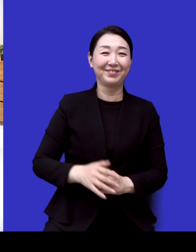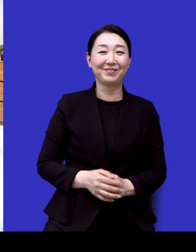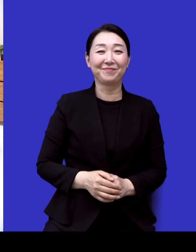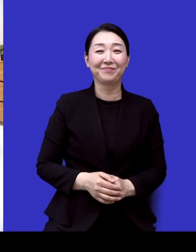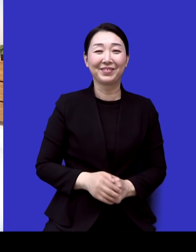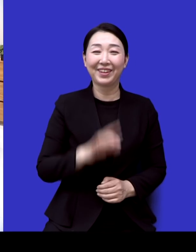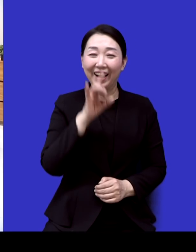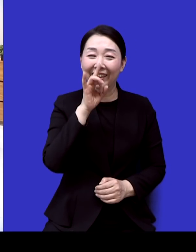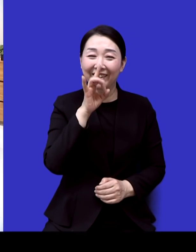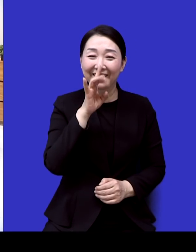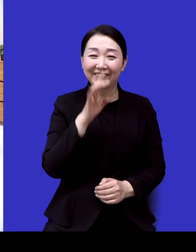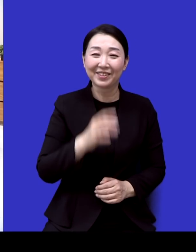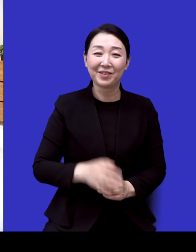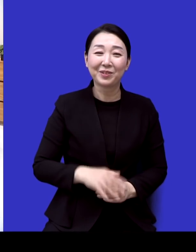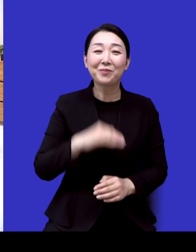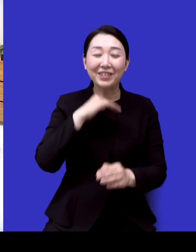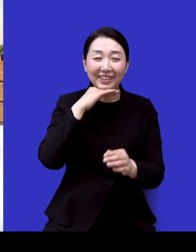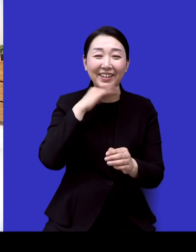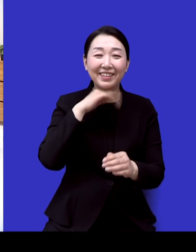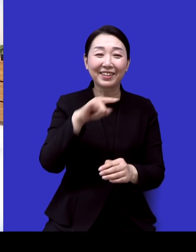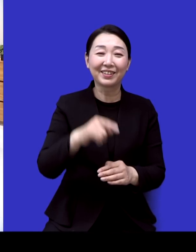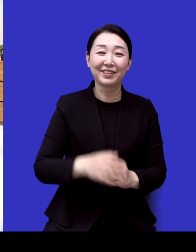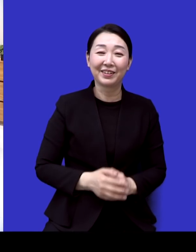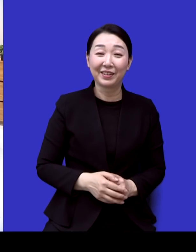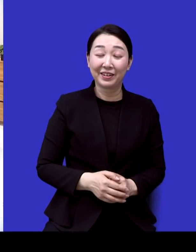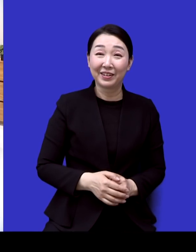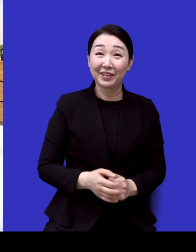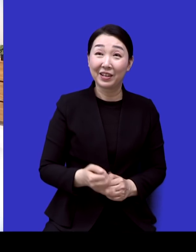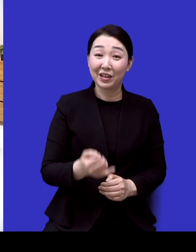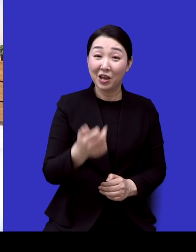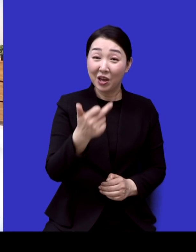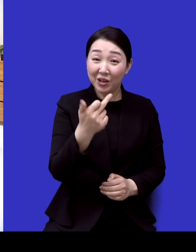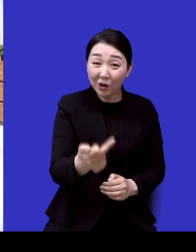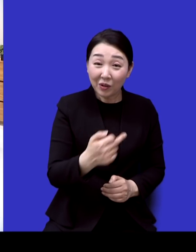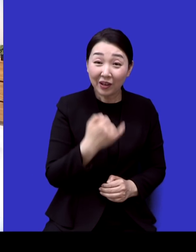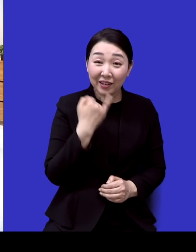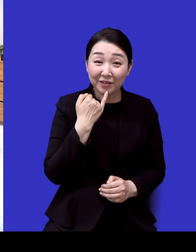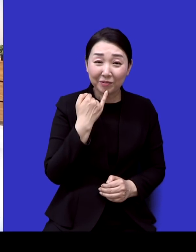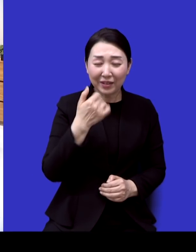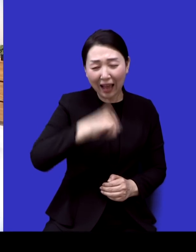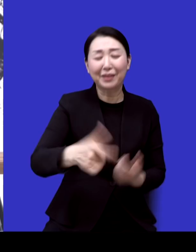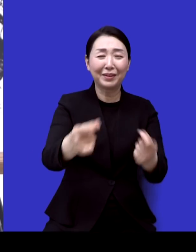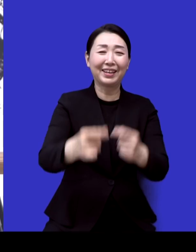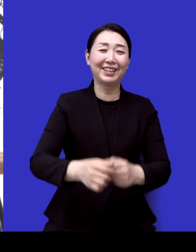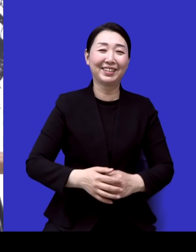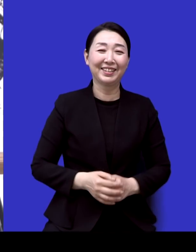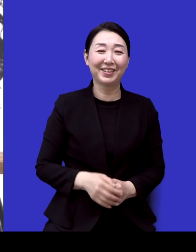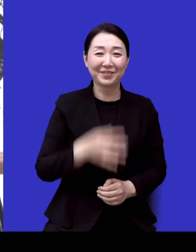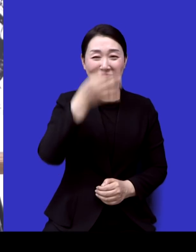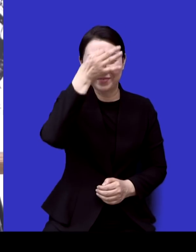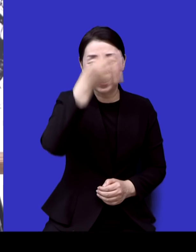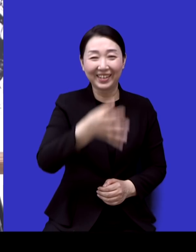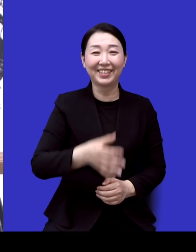안 되겠구나. 그거 나쁘지 않아. 좀 기다려봐. 연하 어떠세요? 연하도 너무 저기 아들뻘인데.